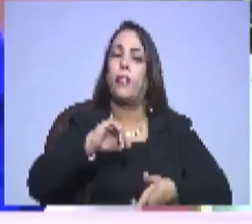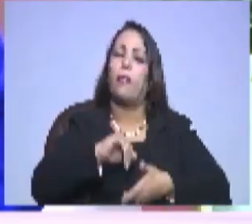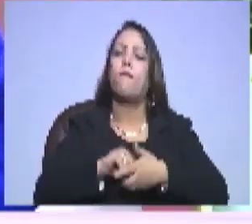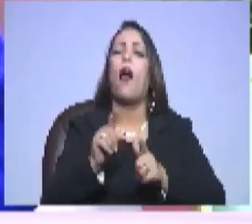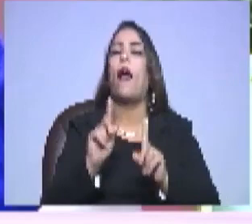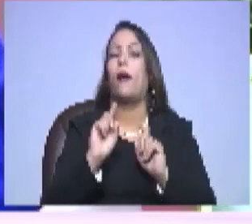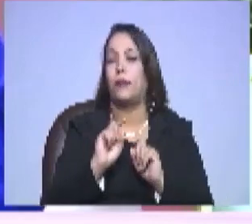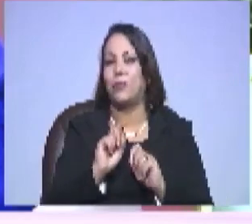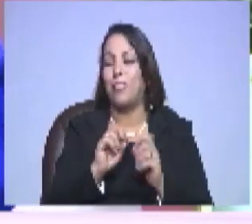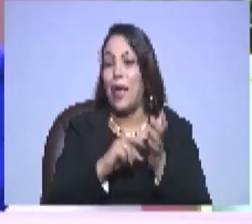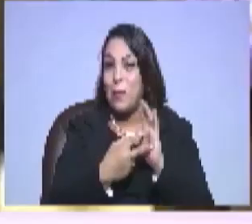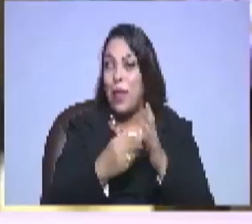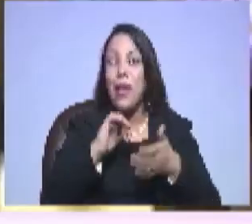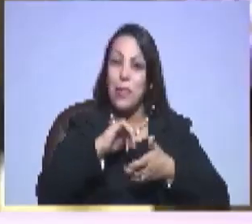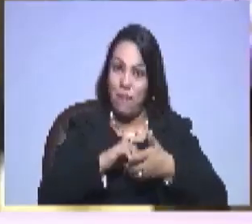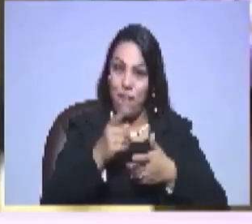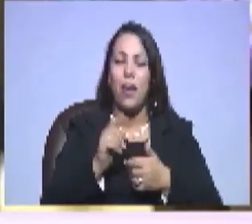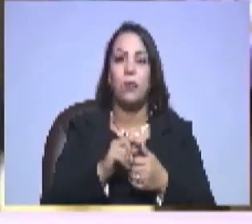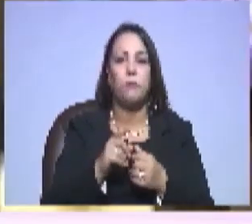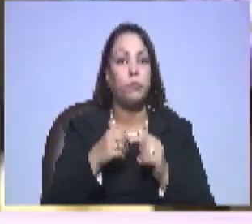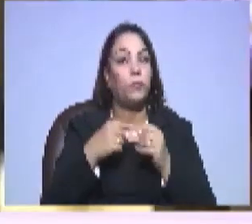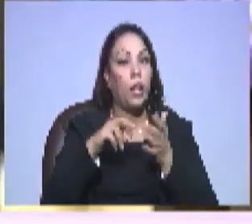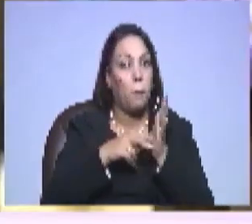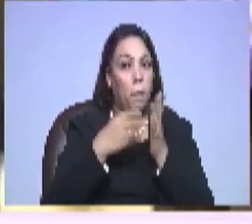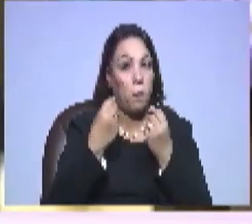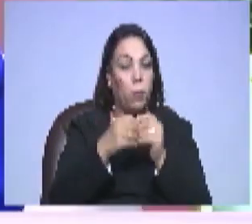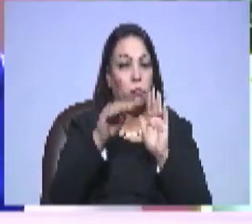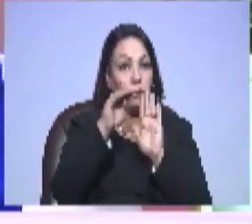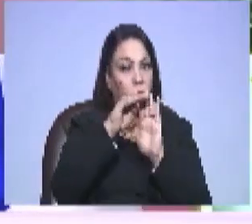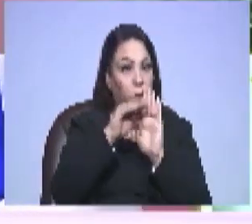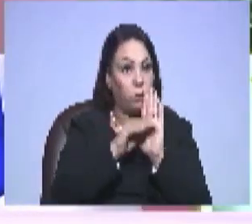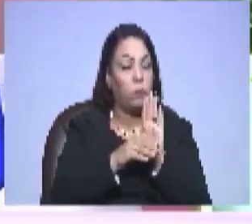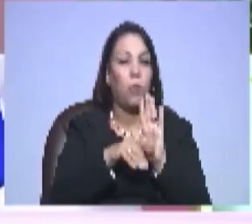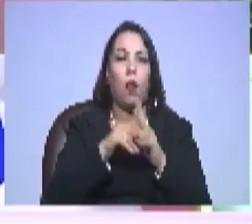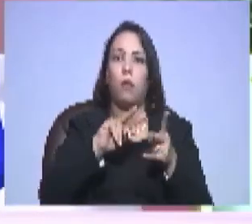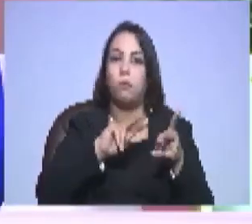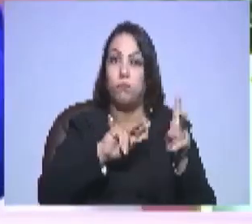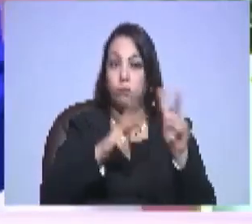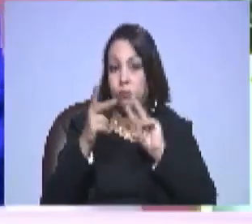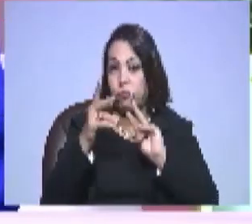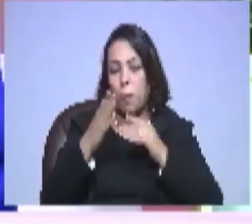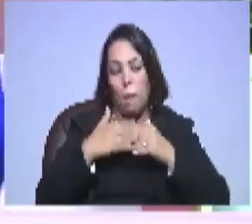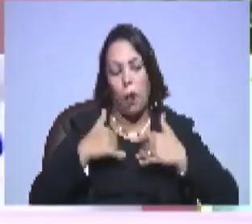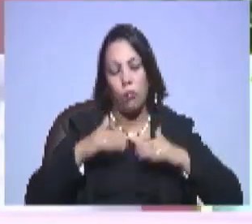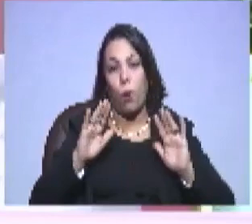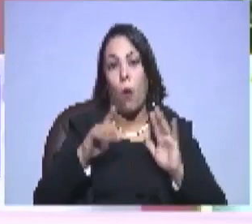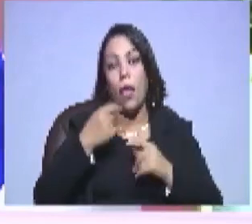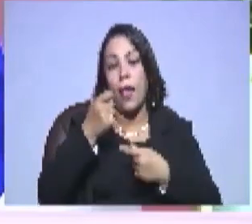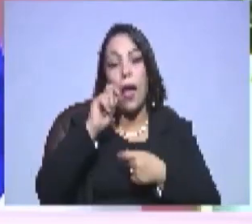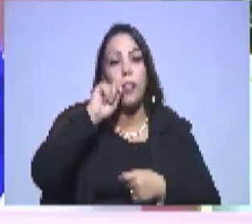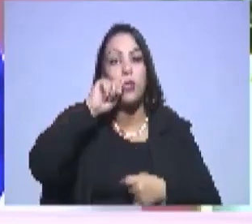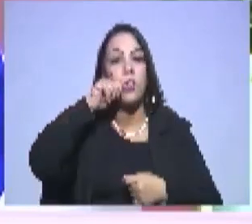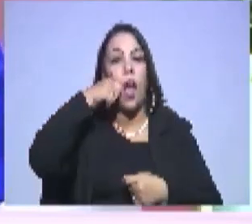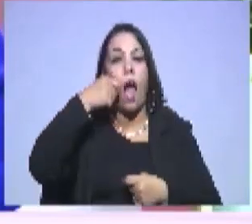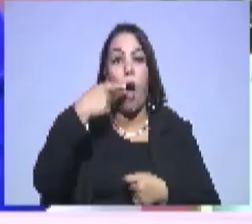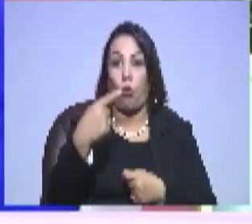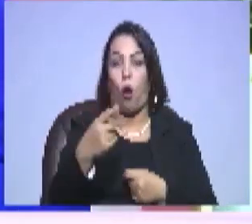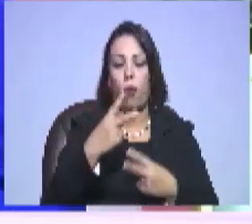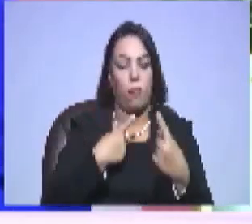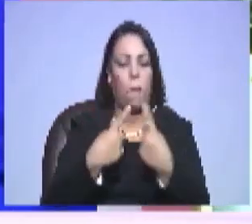ديل ديل هنمشي على النظام ده هنمشي اللي مش هيمشي على النظام خلاص وعاملك كراجل عاملك ك